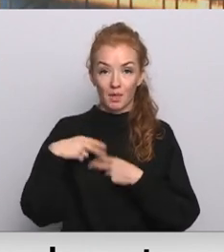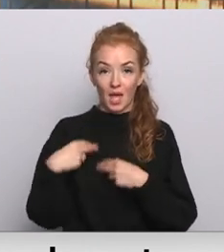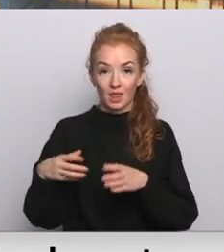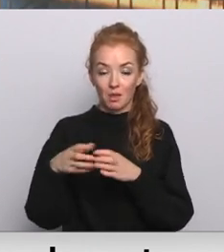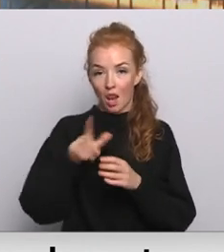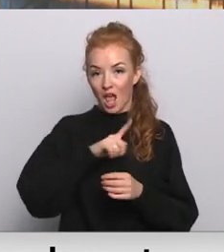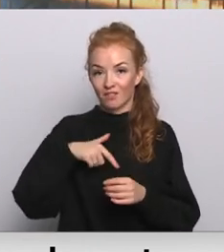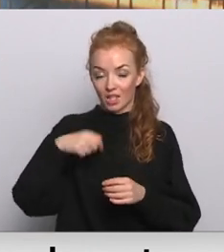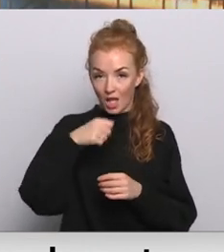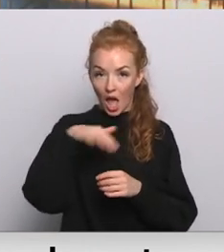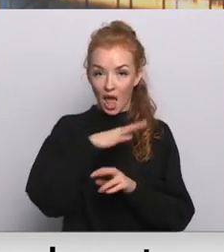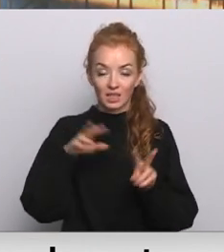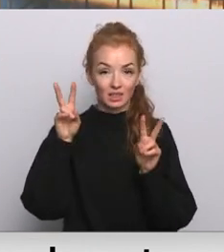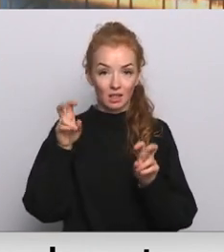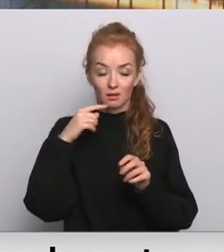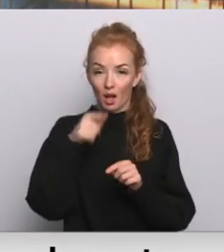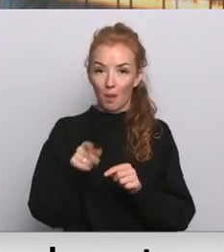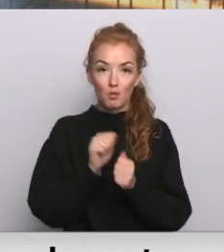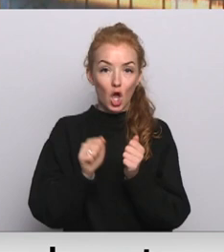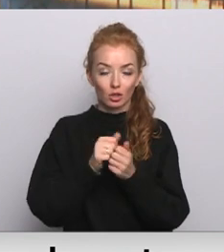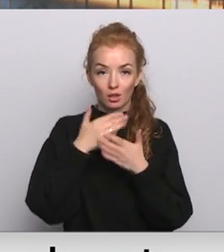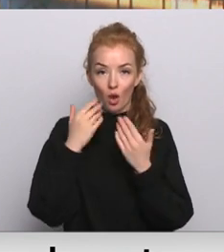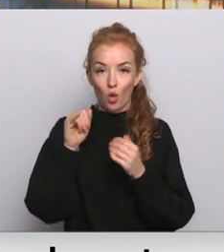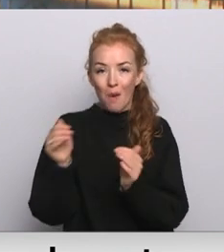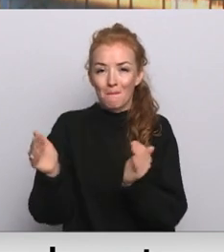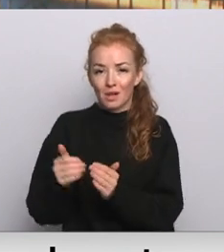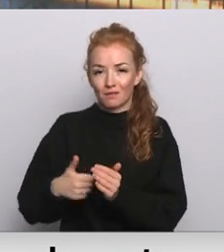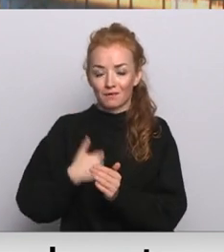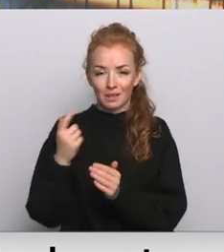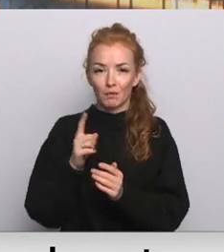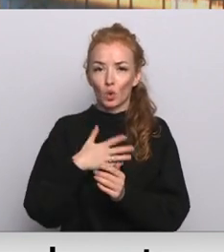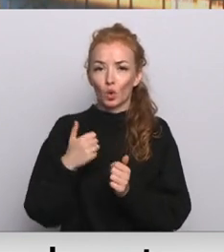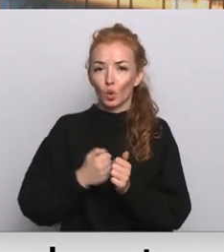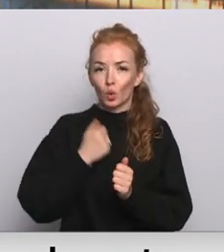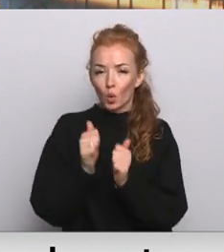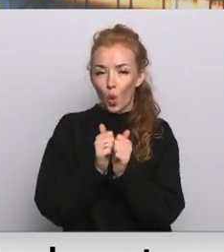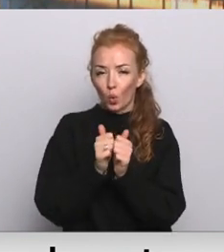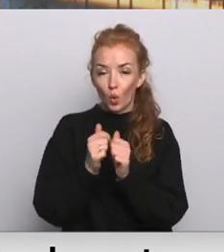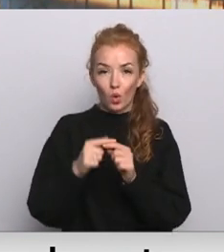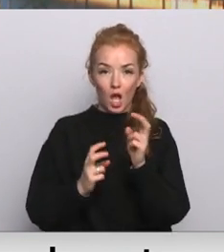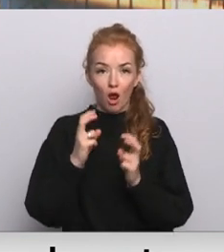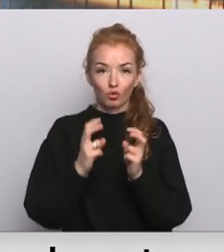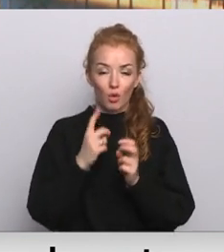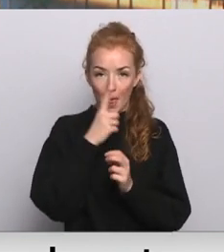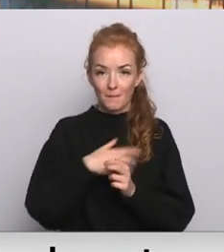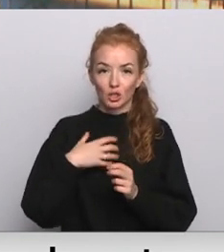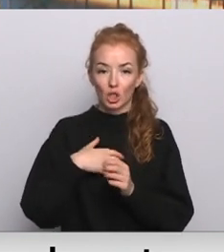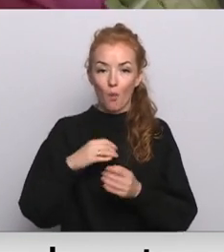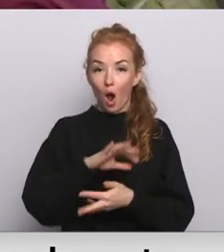Latvijas dārznieks, šādi gadījumi neesot bieži, jo mazajiem ražotājiem esot grūti konkurēt ar cenu un saražot nepieciešamo